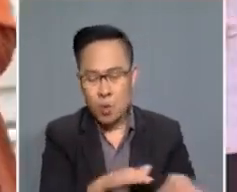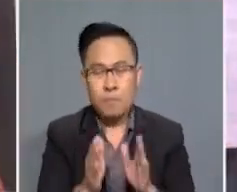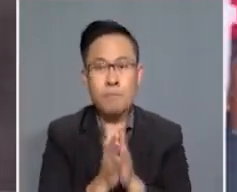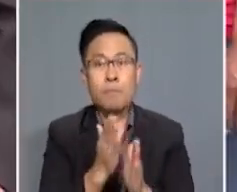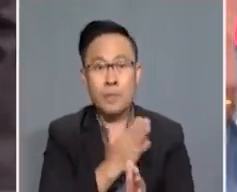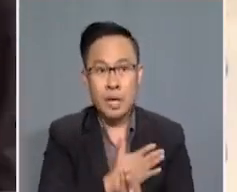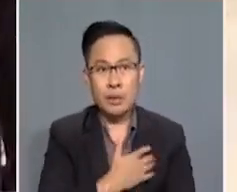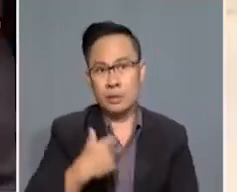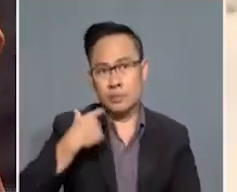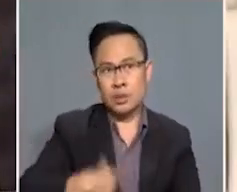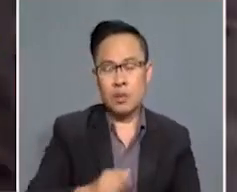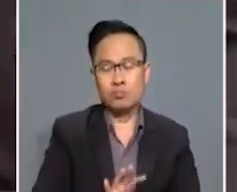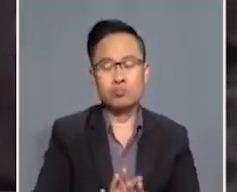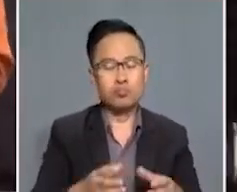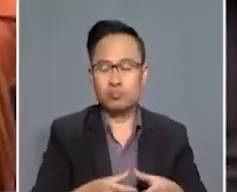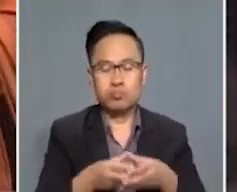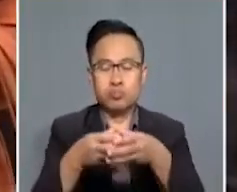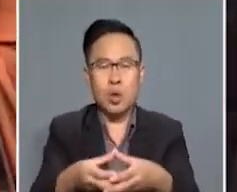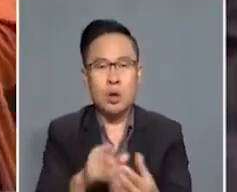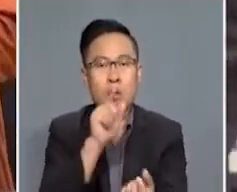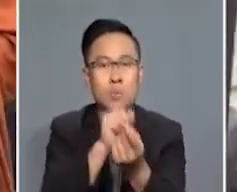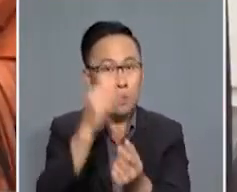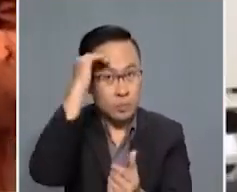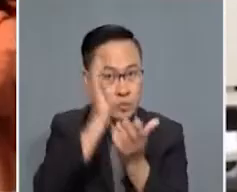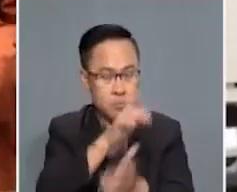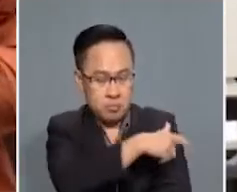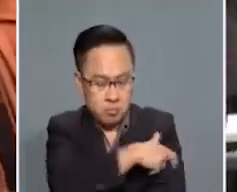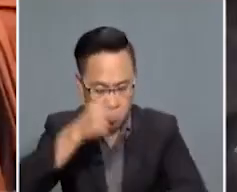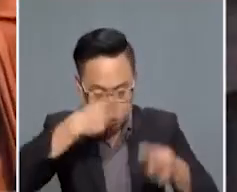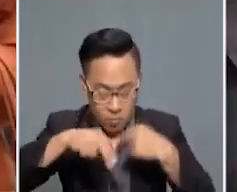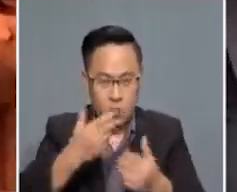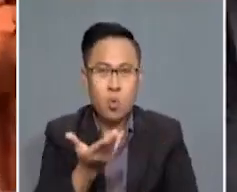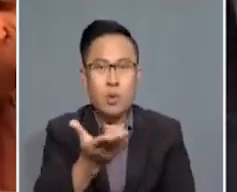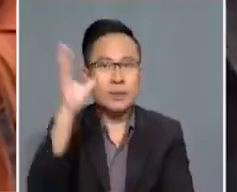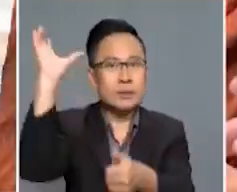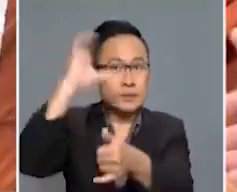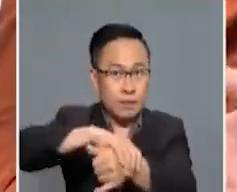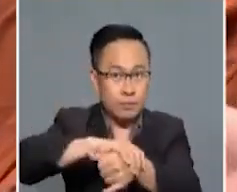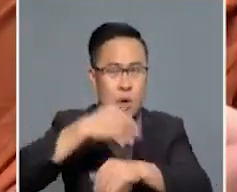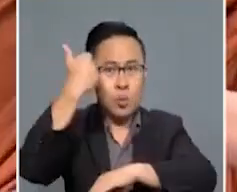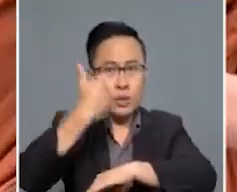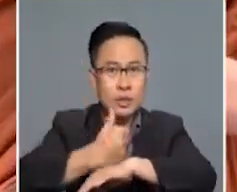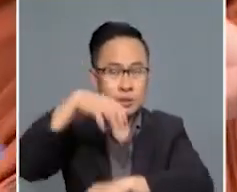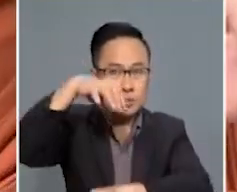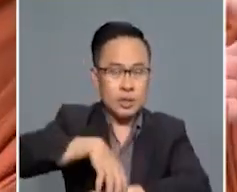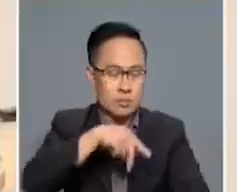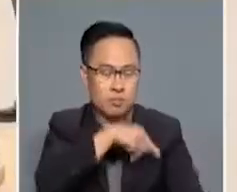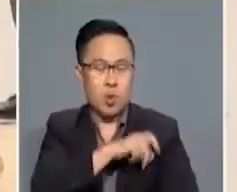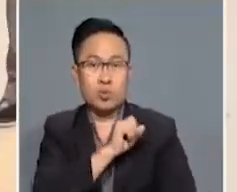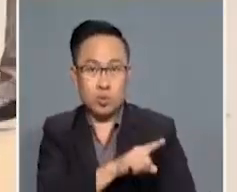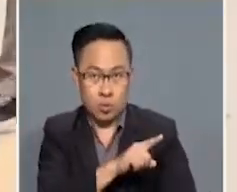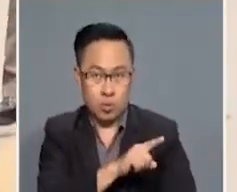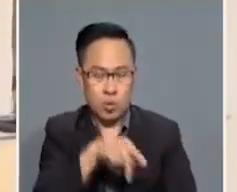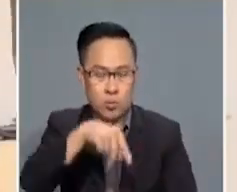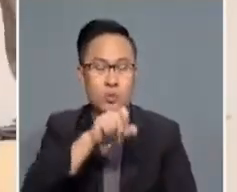ทุกข์กล่าวโทษต่อกองปราบให้เอาผิดพันตำรวจโทพงพรพรามเสน่ห์ผู้อำนวยการสำนักงานพระพุทธศาสนาแห่งชาติฐานปฏิบัติหน้า